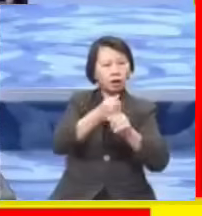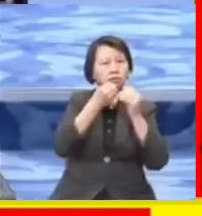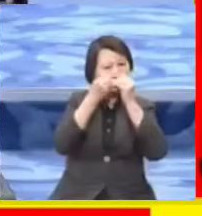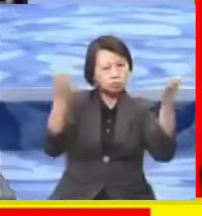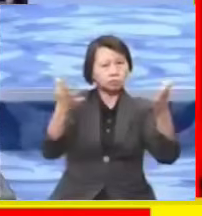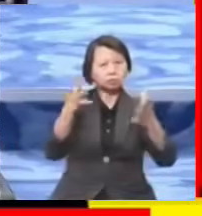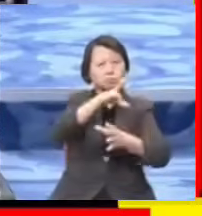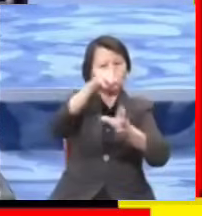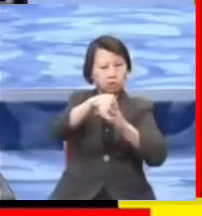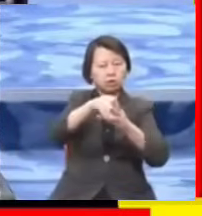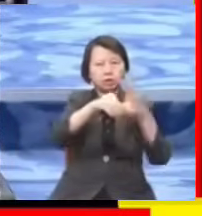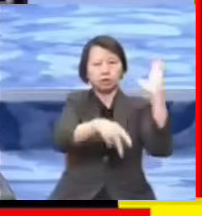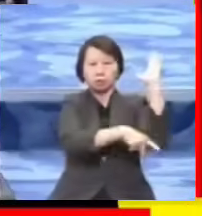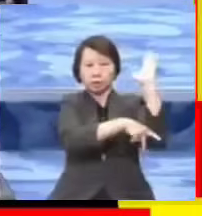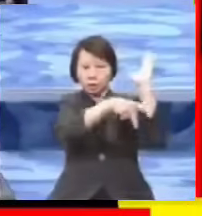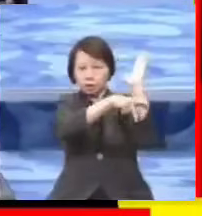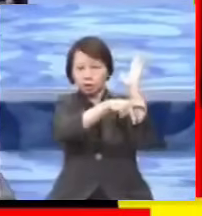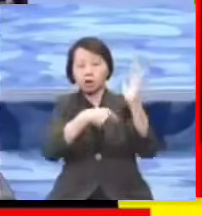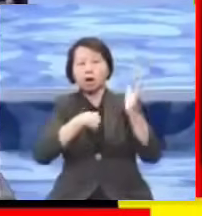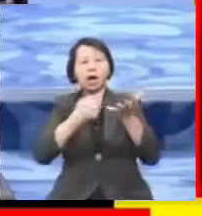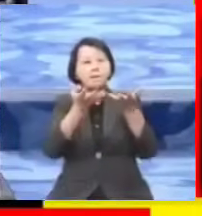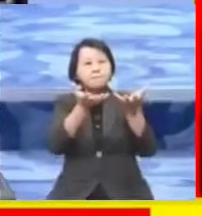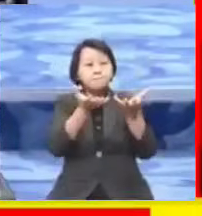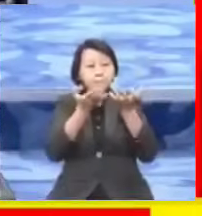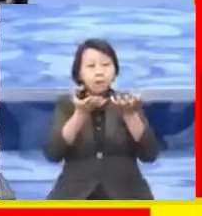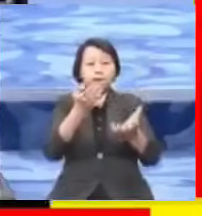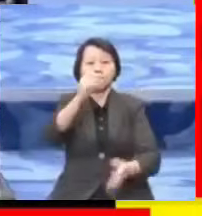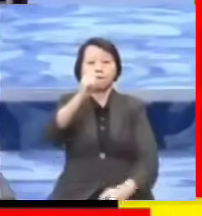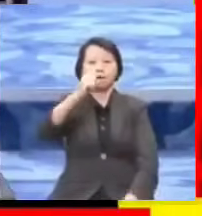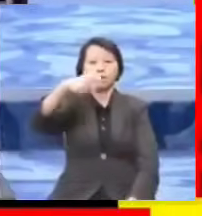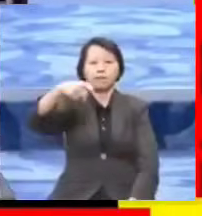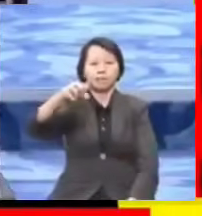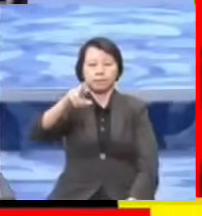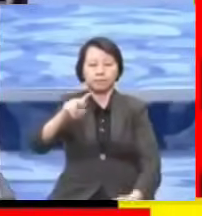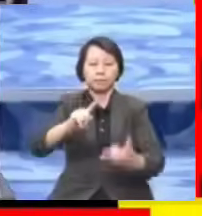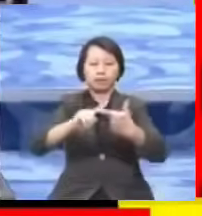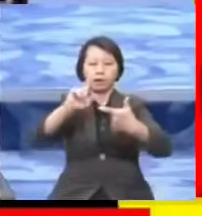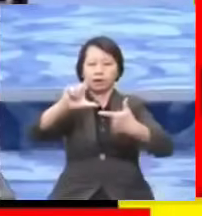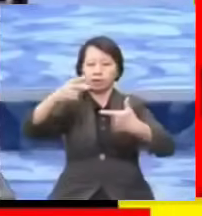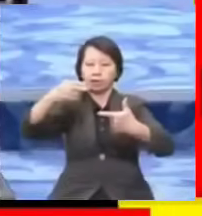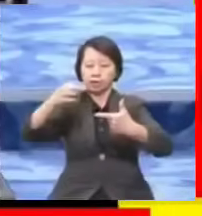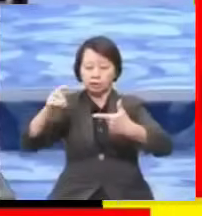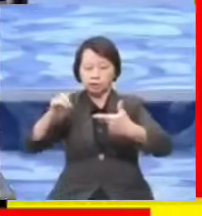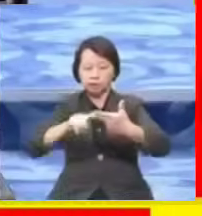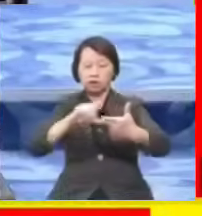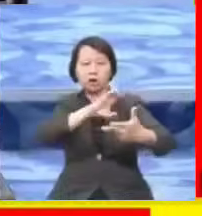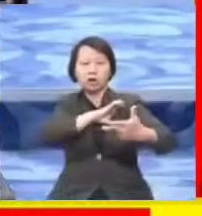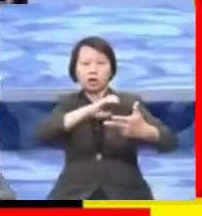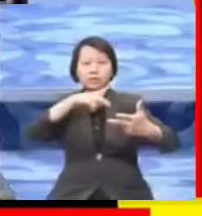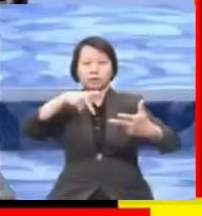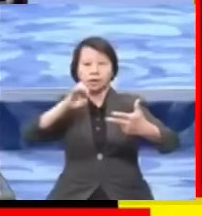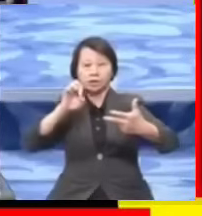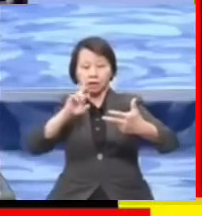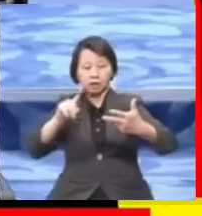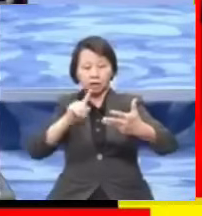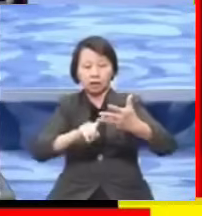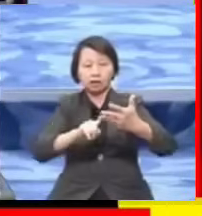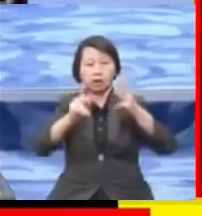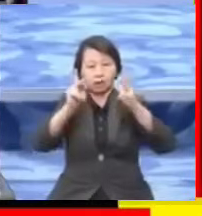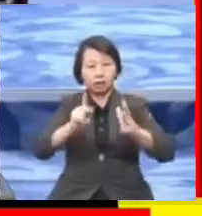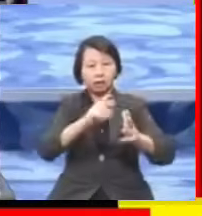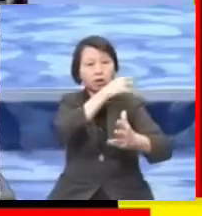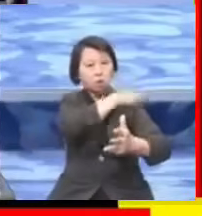termasuk di Parlimen bahawa saya mahu SPRM, LHDN, PDRM, badan-badan